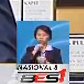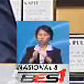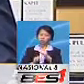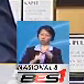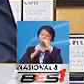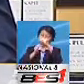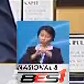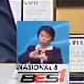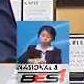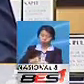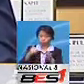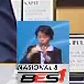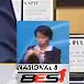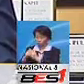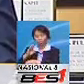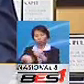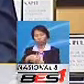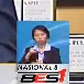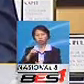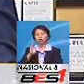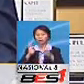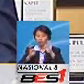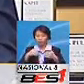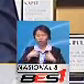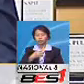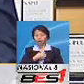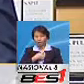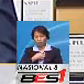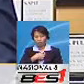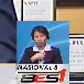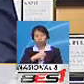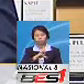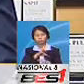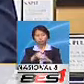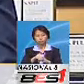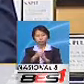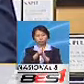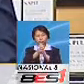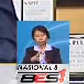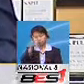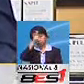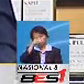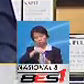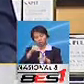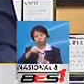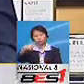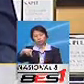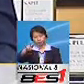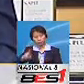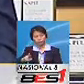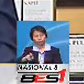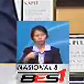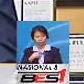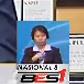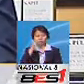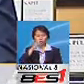kita akan sekat semua blok tetapi jika ada aduan tidak kira darip aduan itu melibatkan pemimpin kerajaan atau pemimpin pembangkang